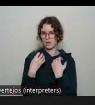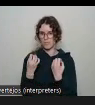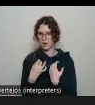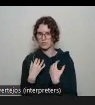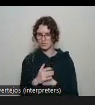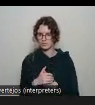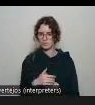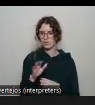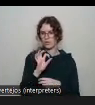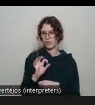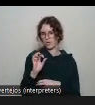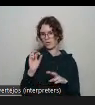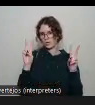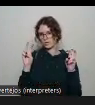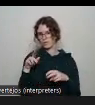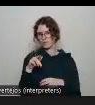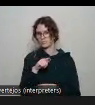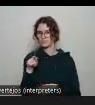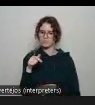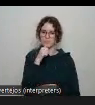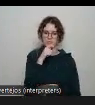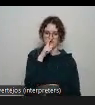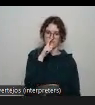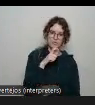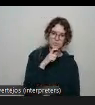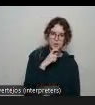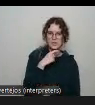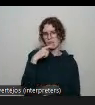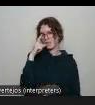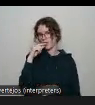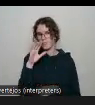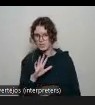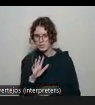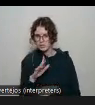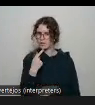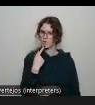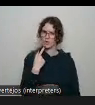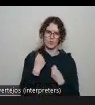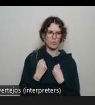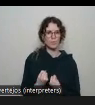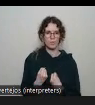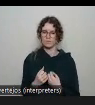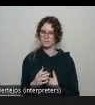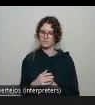tomis temomis, kurios jums yra arba neaiškis, nepažįstamas, arba ypač sunkios.